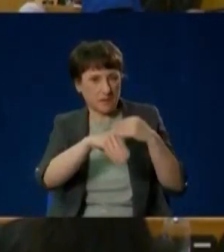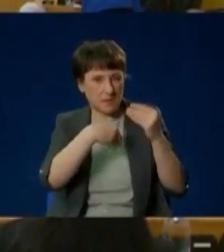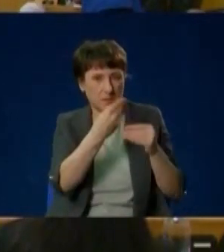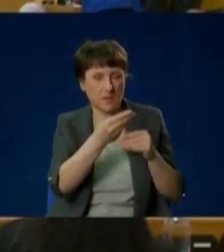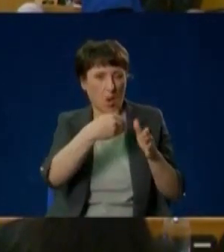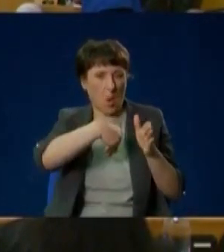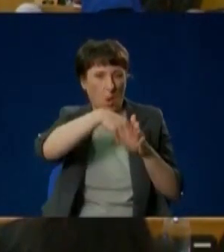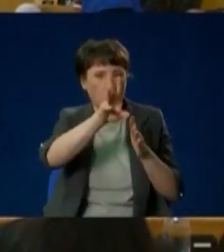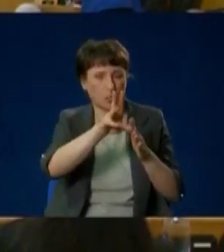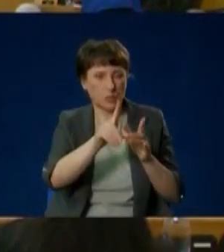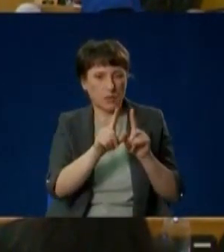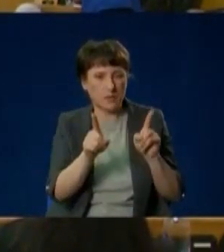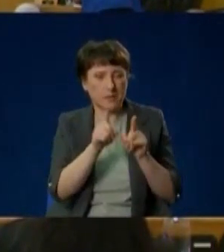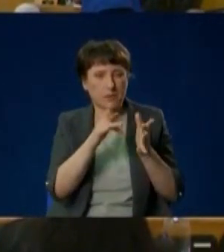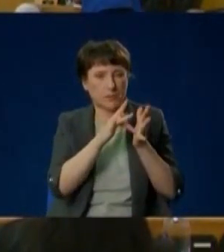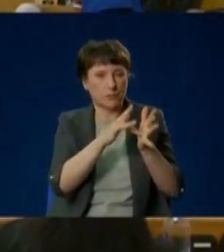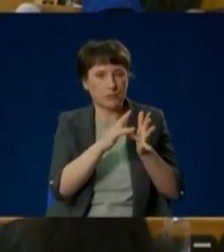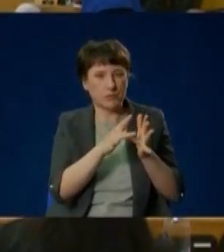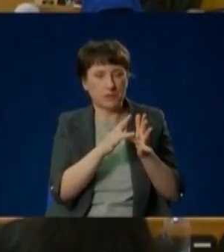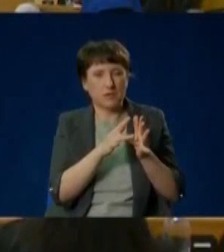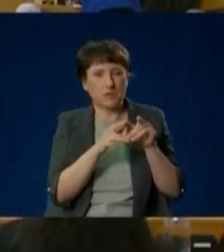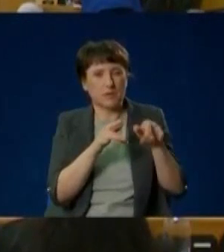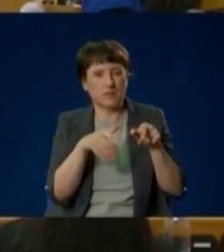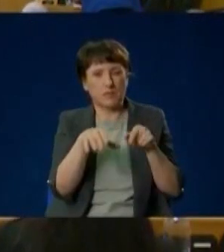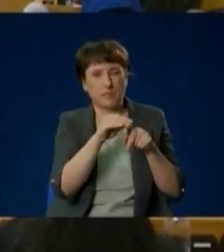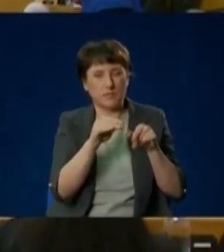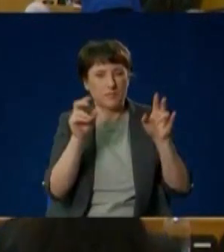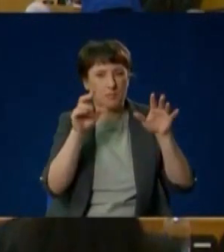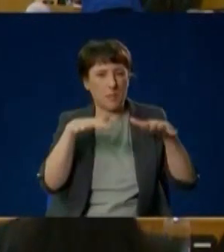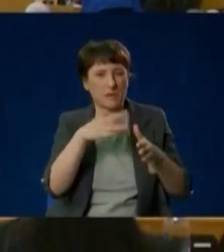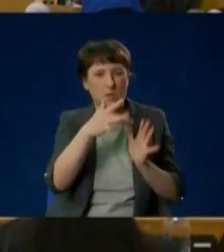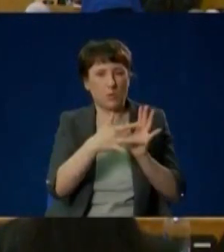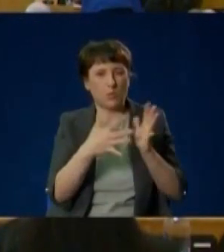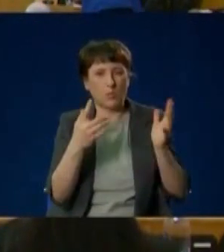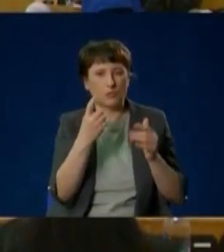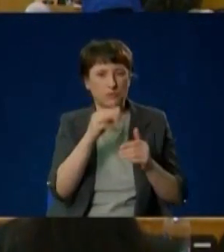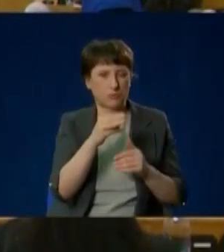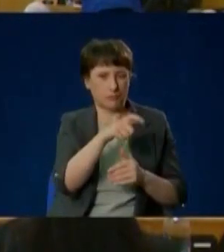«Лучшее туристическое событие в области культуры и искусства с населением свыше 100 тысяч человек».